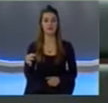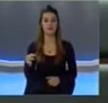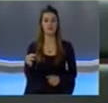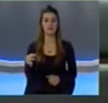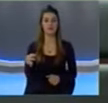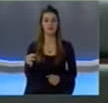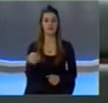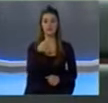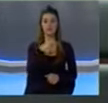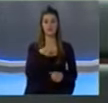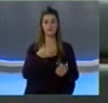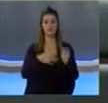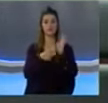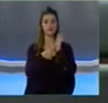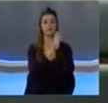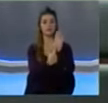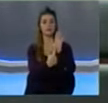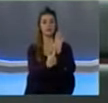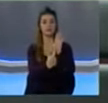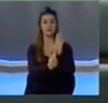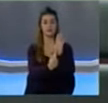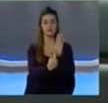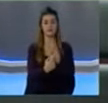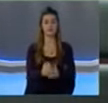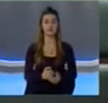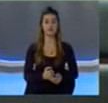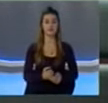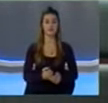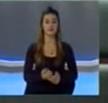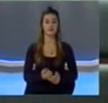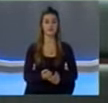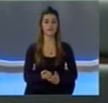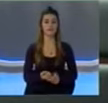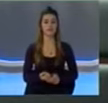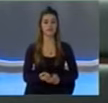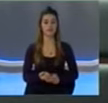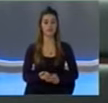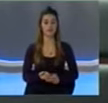Do t'ju alezoj këtë amandament. Në vazhdim thot.